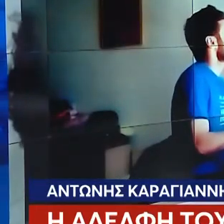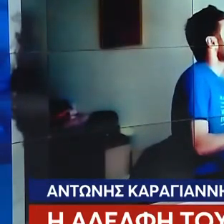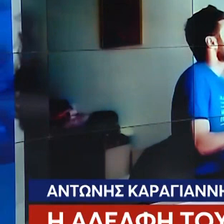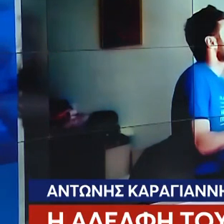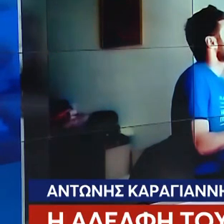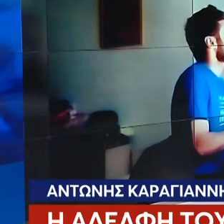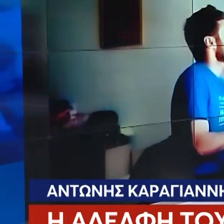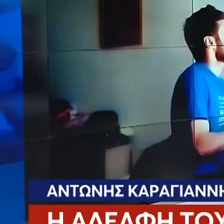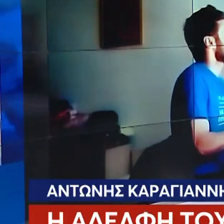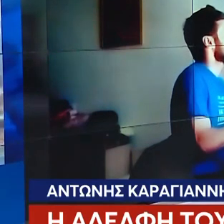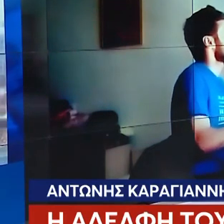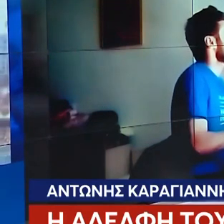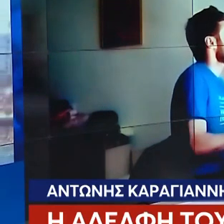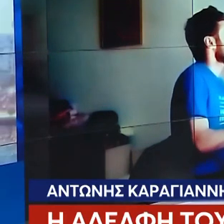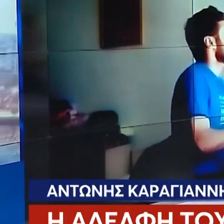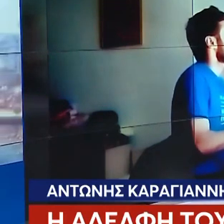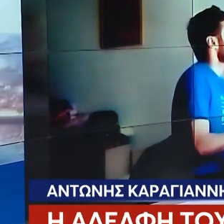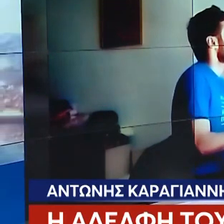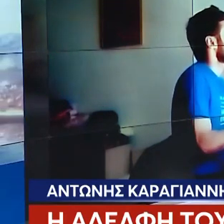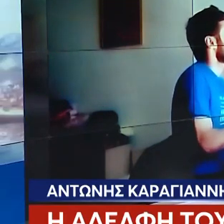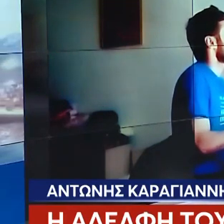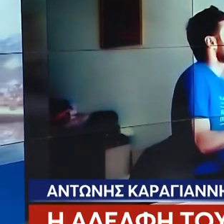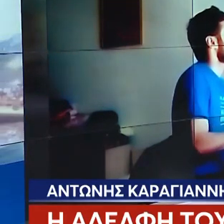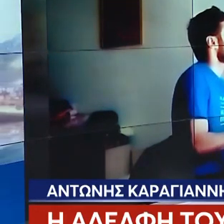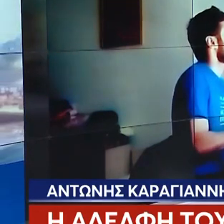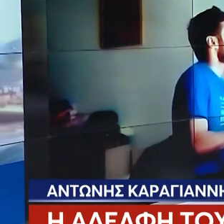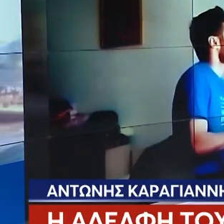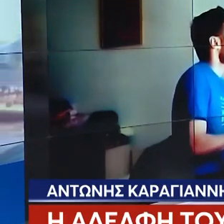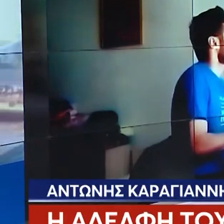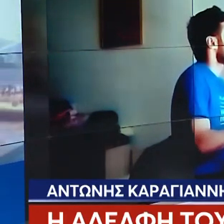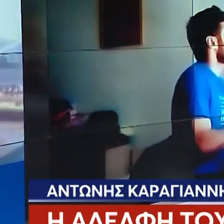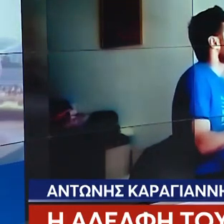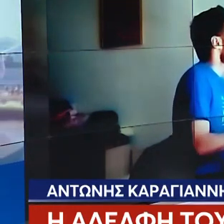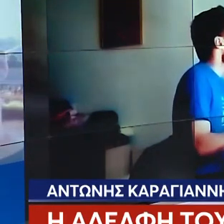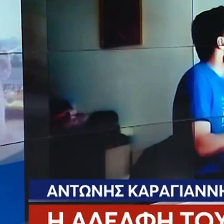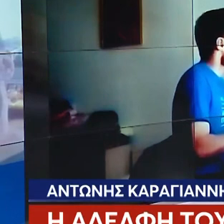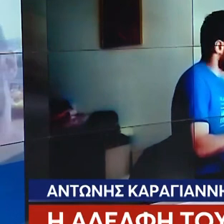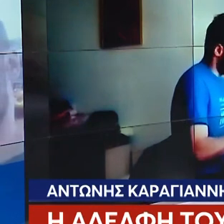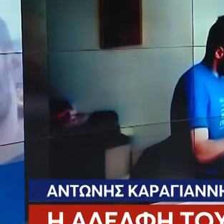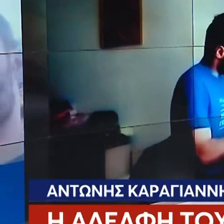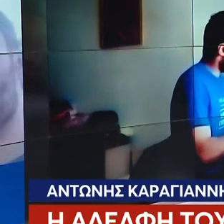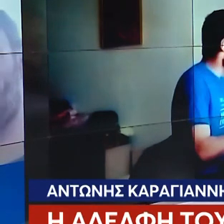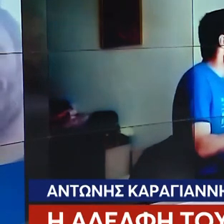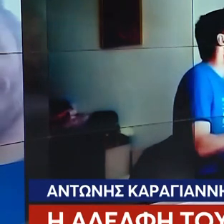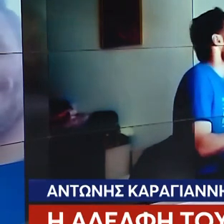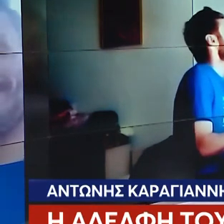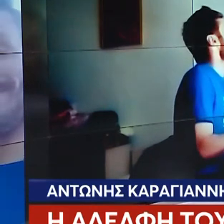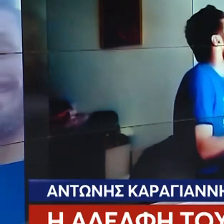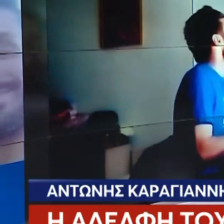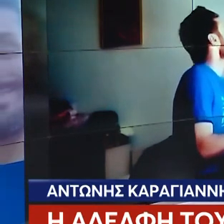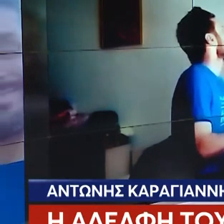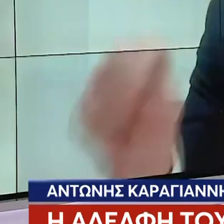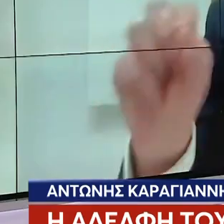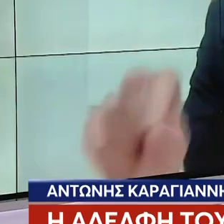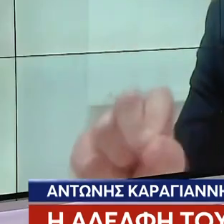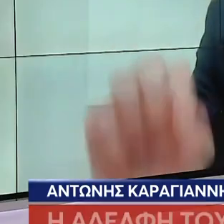μάλιστα ότι είναι αμετάκλητες καταδικαστικές αποφάσεις. Ενώ ακόμα και σήμερα εκκρεμούν 5 εγκλήσεις για να εκδικαστούν και